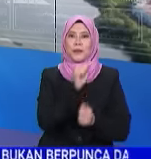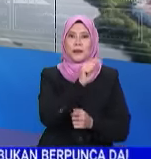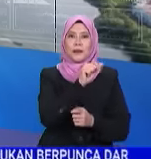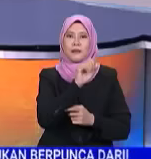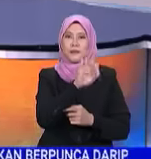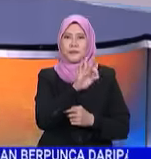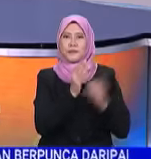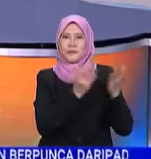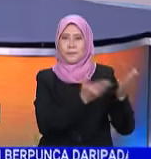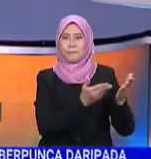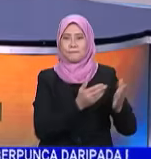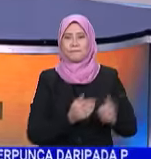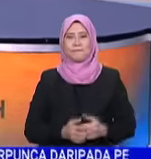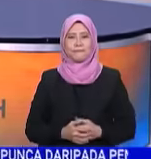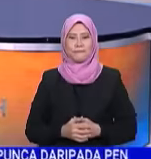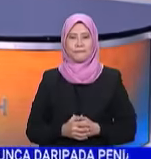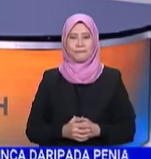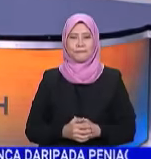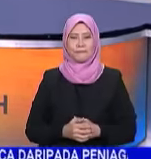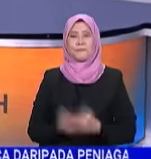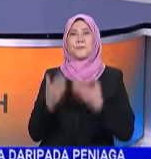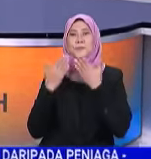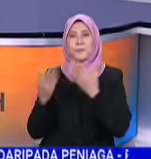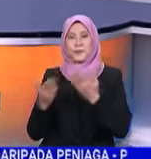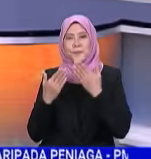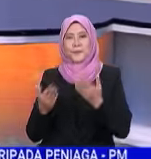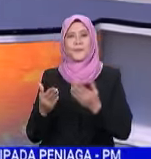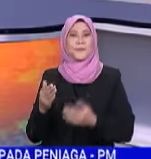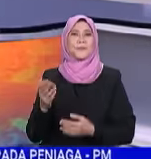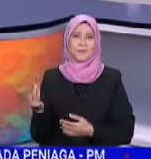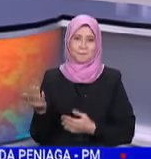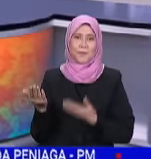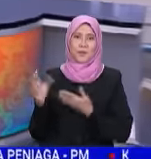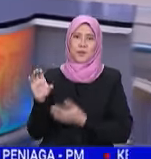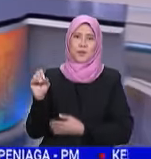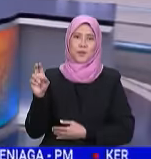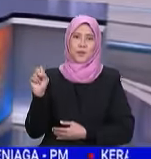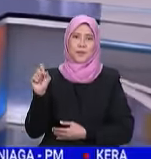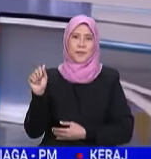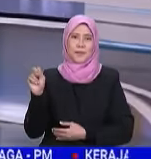angkasapuri silakan Baik terima kasih konstantin